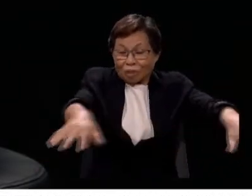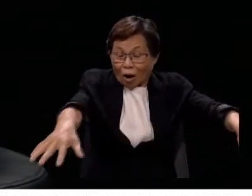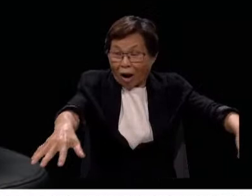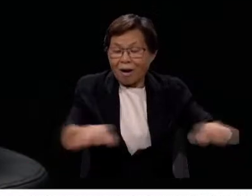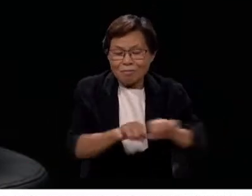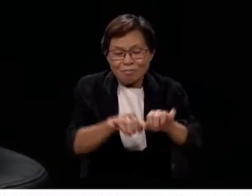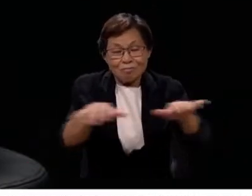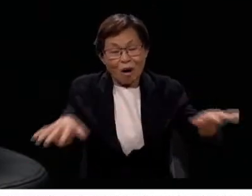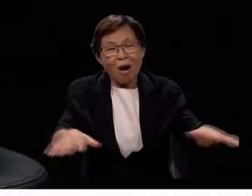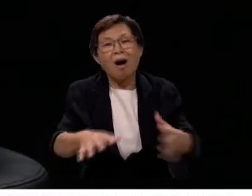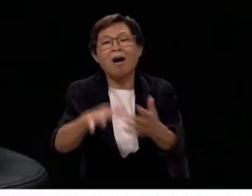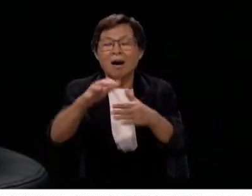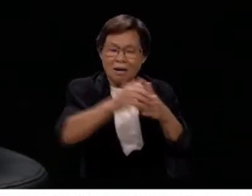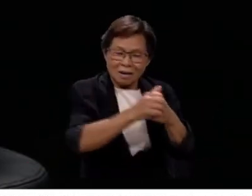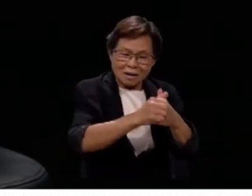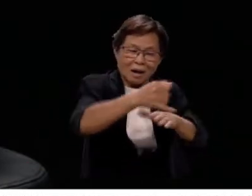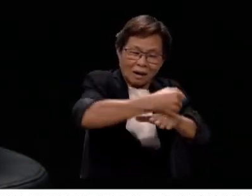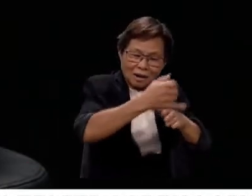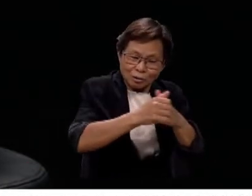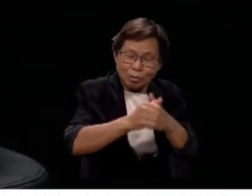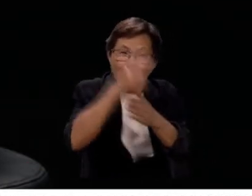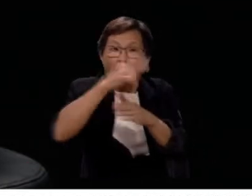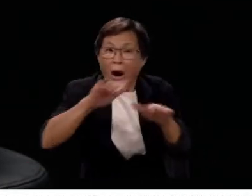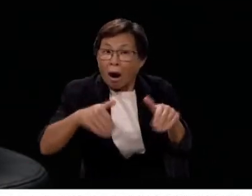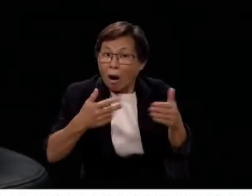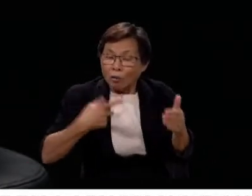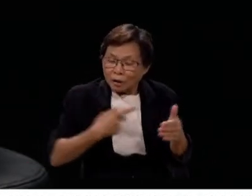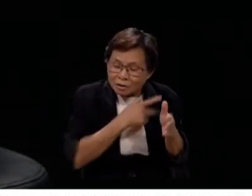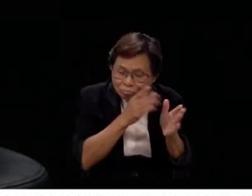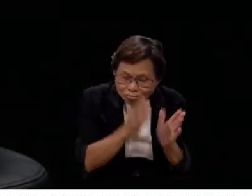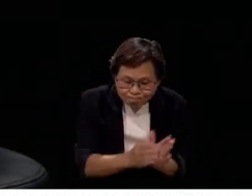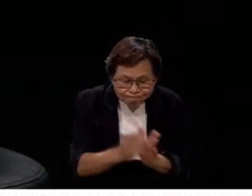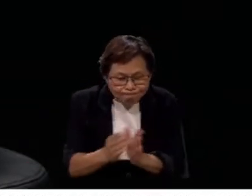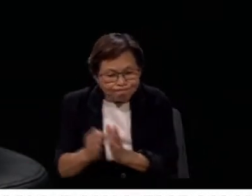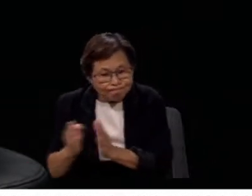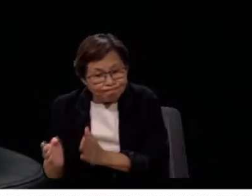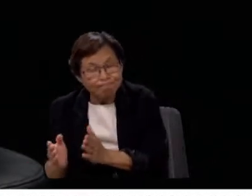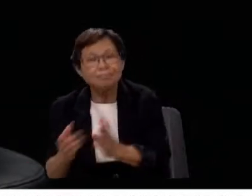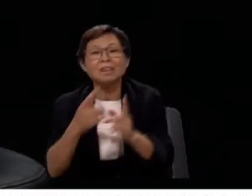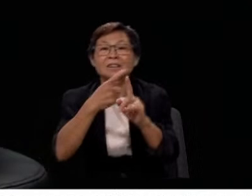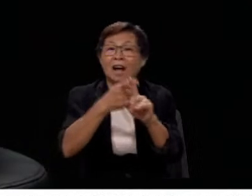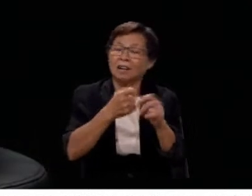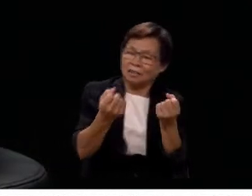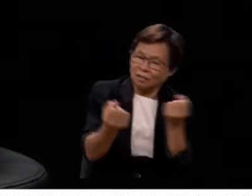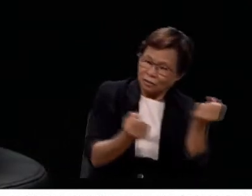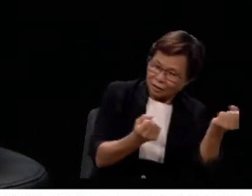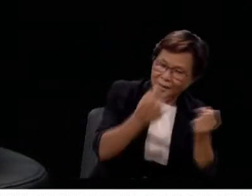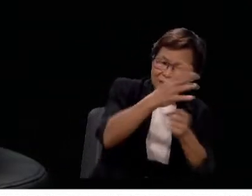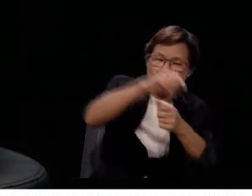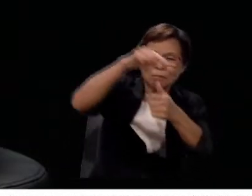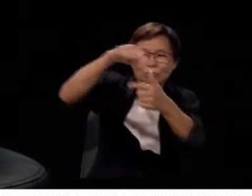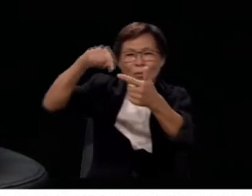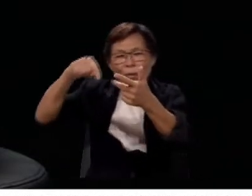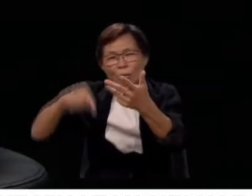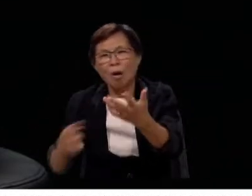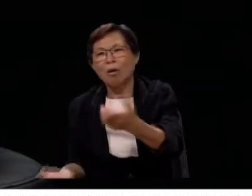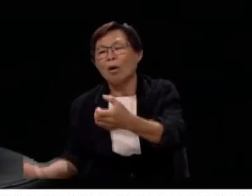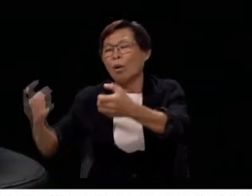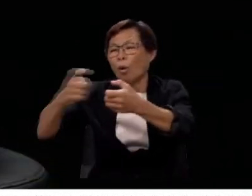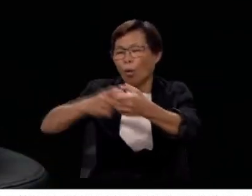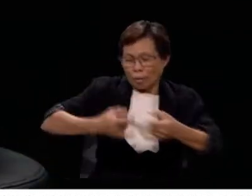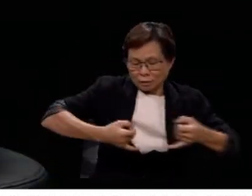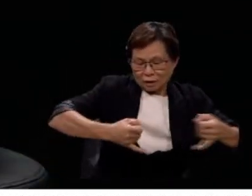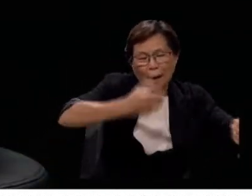garis panduan pada kita bagaimana kita anak menyusun atau pergerakan Ade segi kendaraan dan sebagainya hubungan